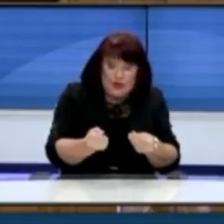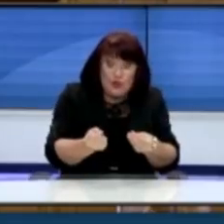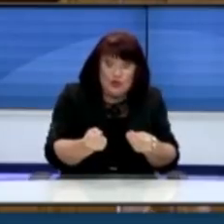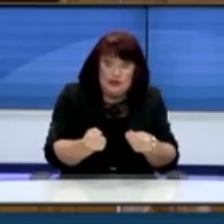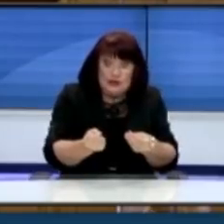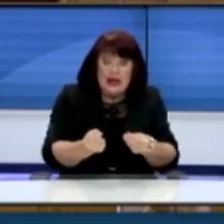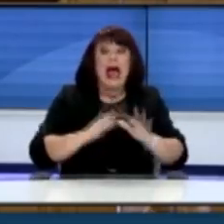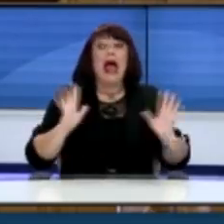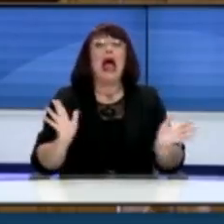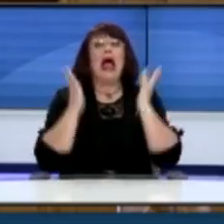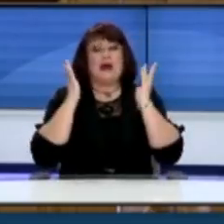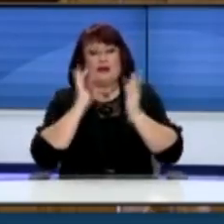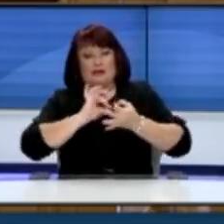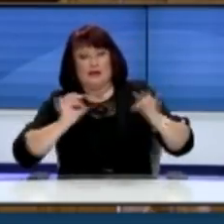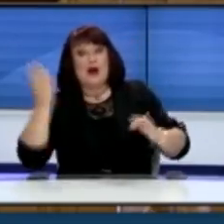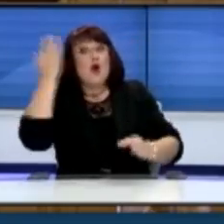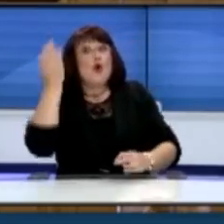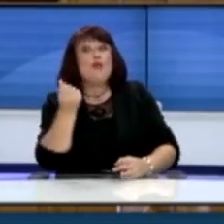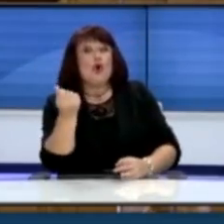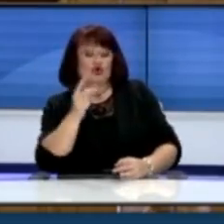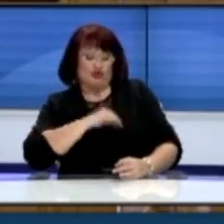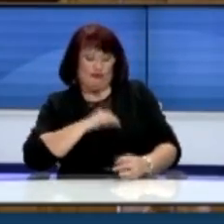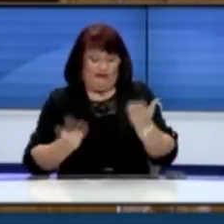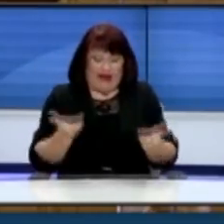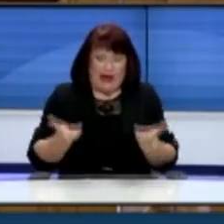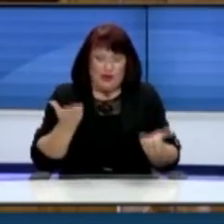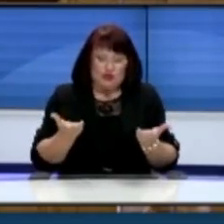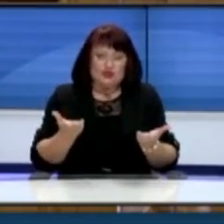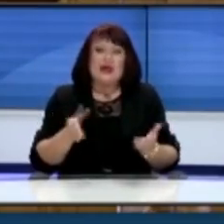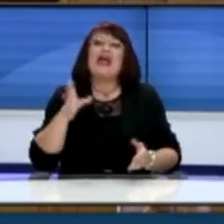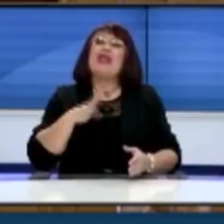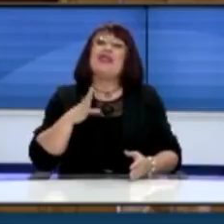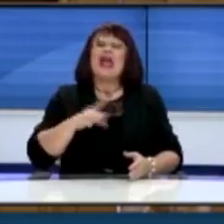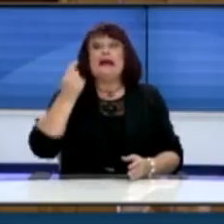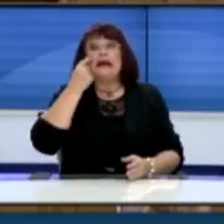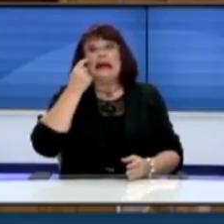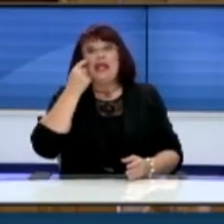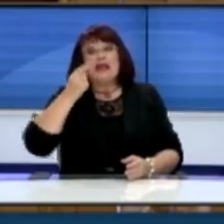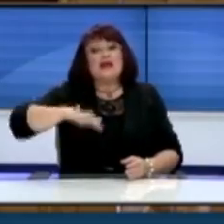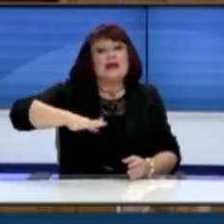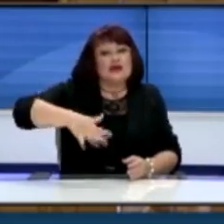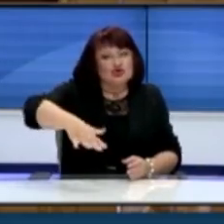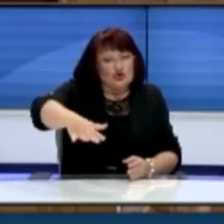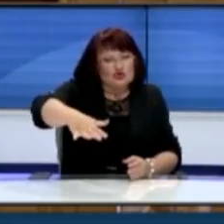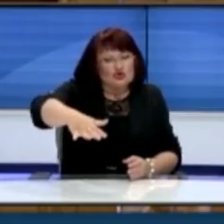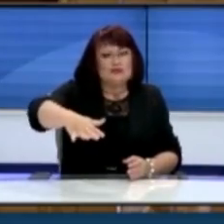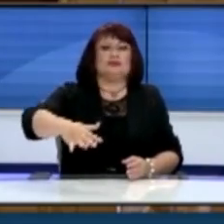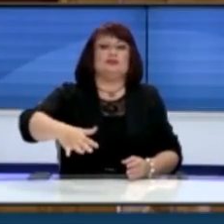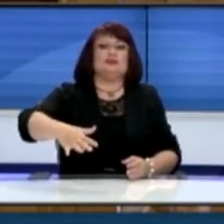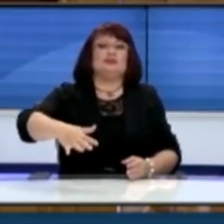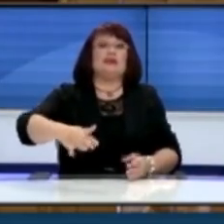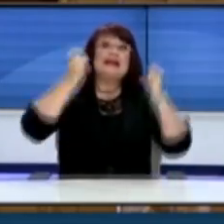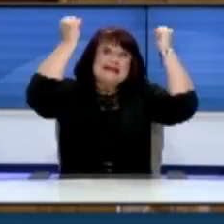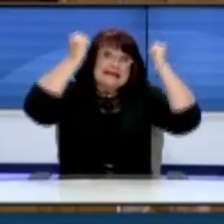και οποιαδήποτε ανάλυση κόστους-οφέλους συνεχίζει, επιδιώκει να εκτιμήσει την πιθανή μελλοντική κατεύθυνση